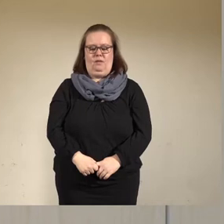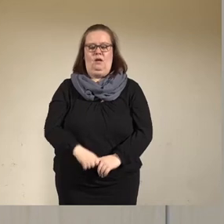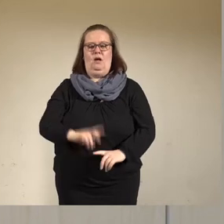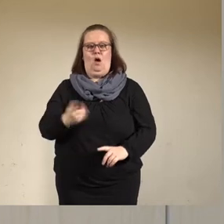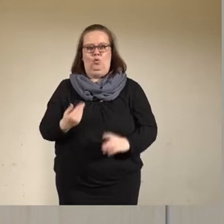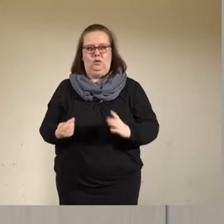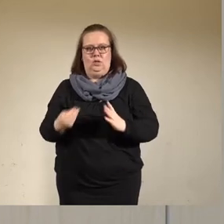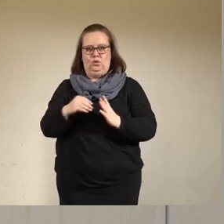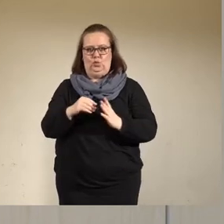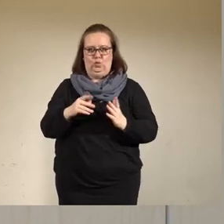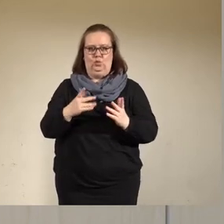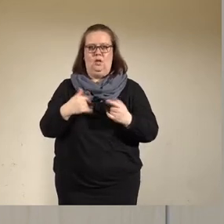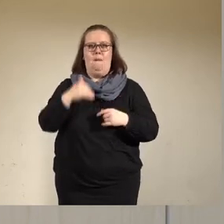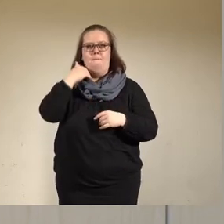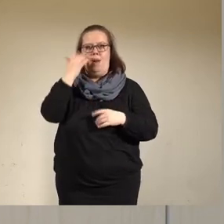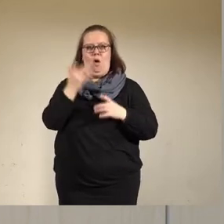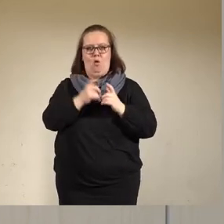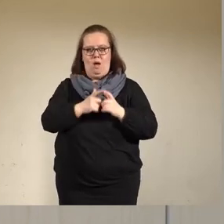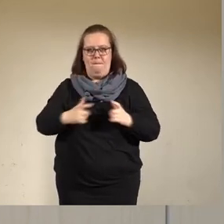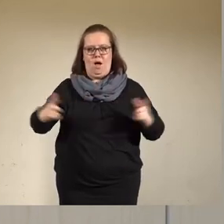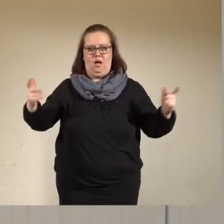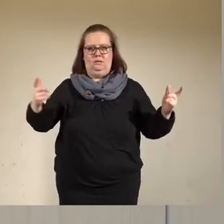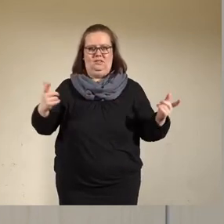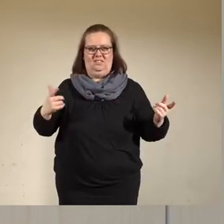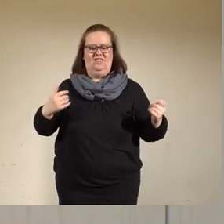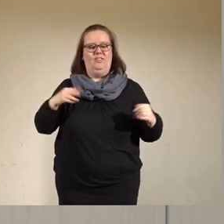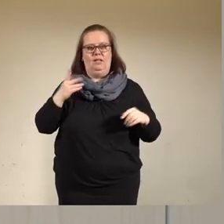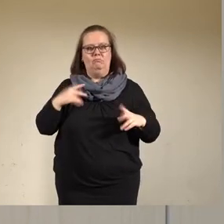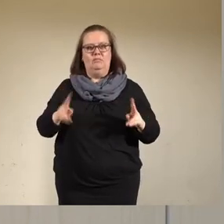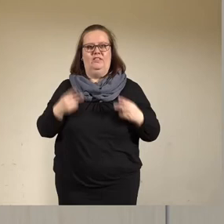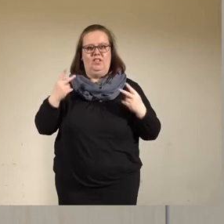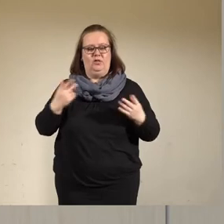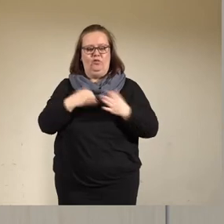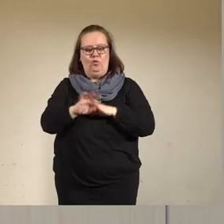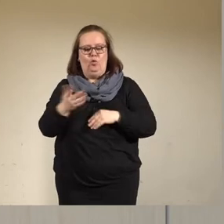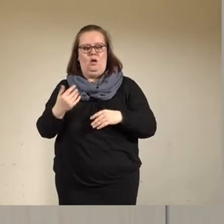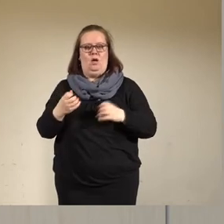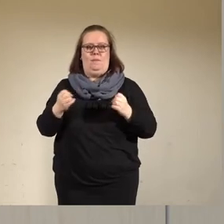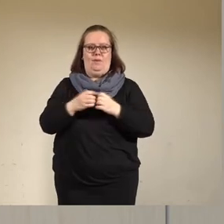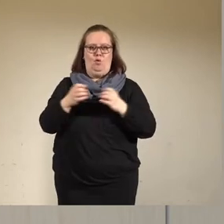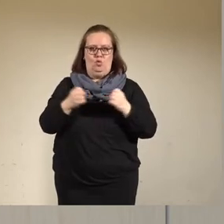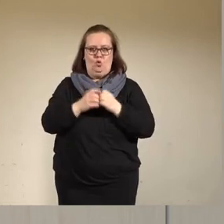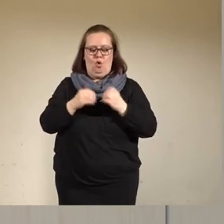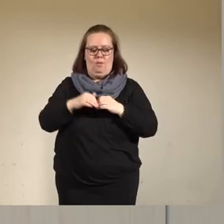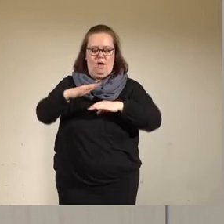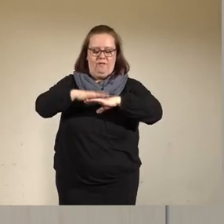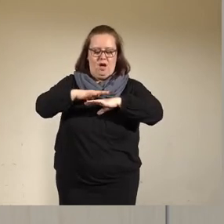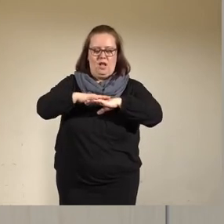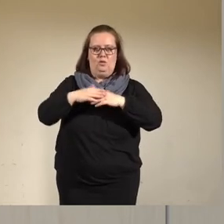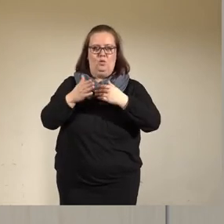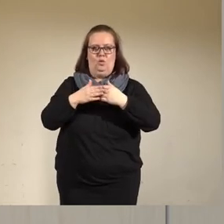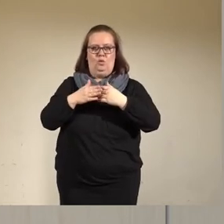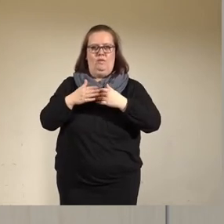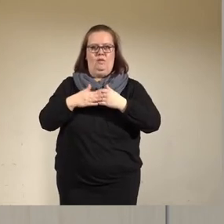zusätzlich gesichert, dass das Blaue Band als Leuchtturmprojekt für Biotopvernetzung und Naherholung